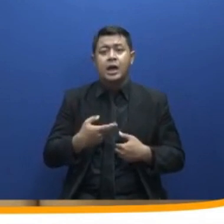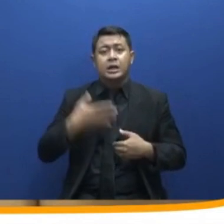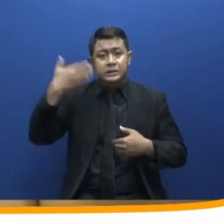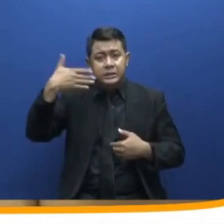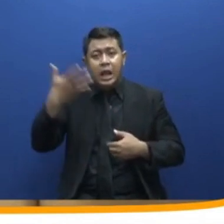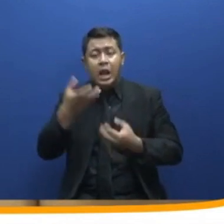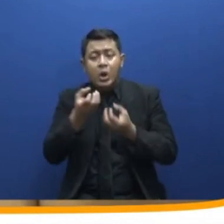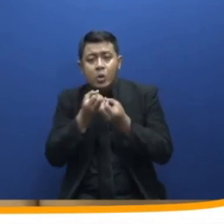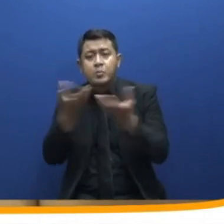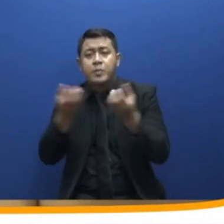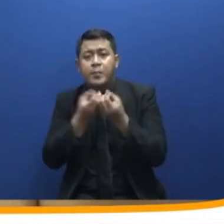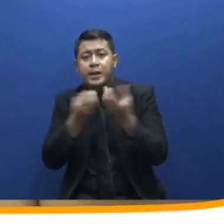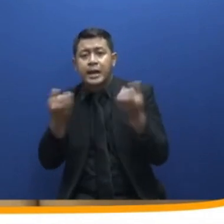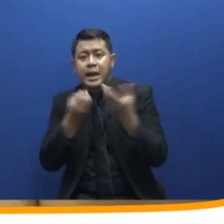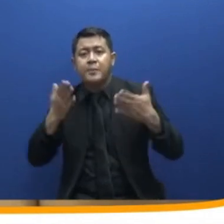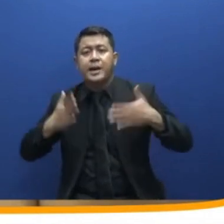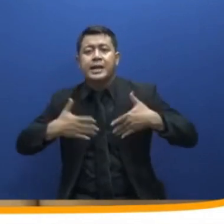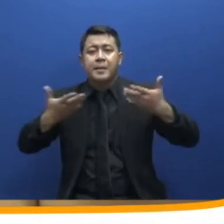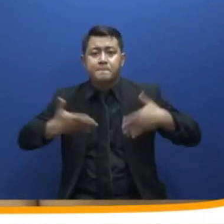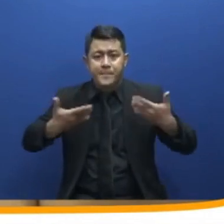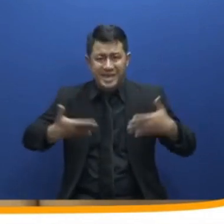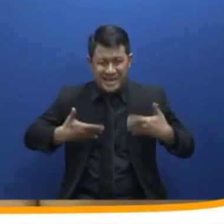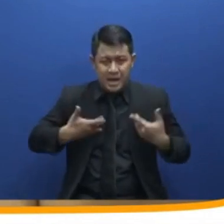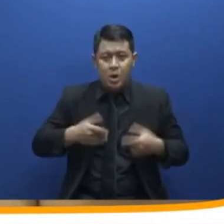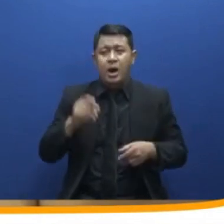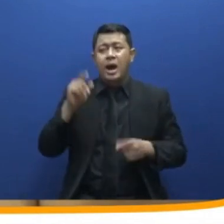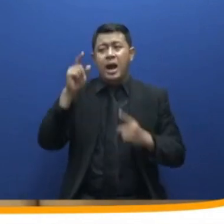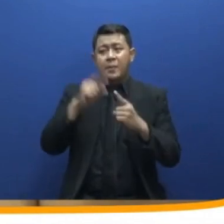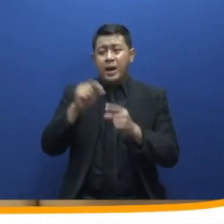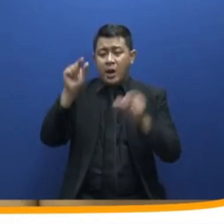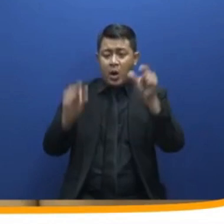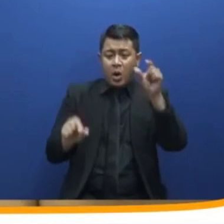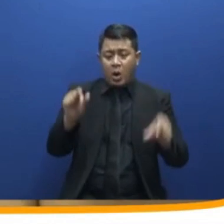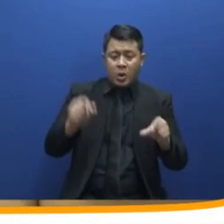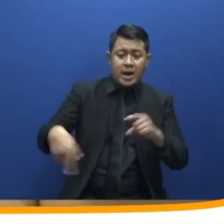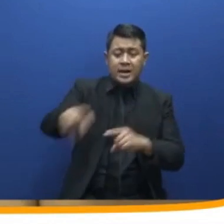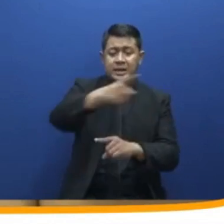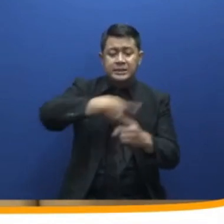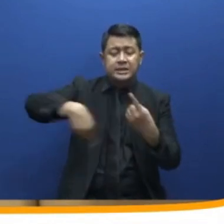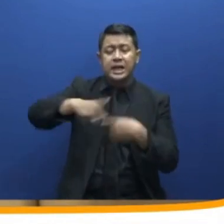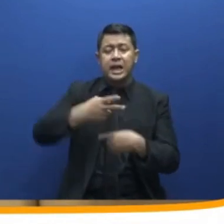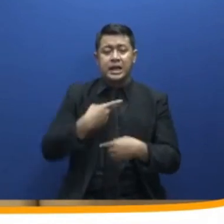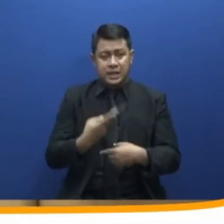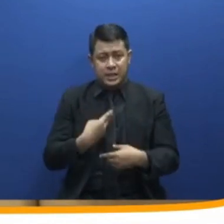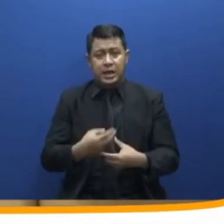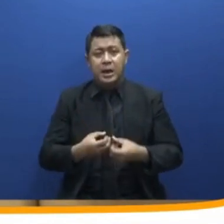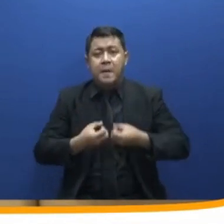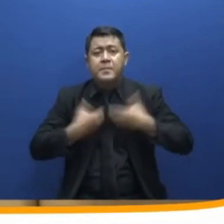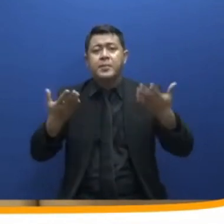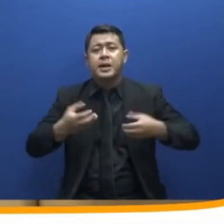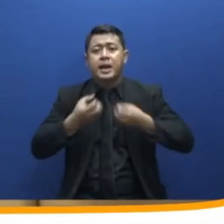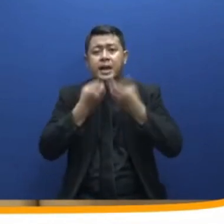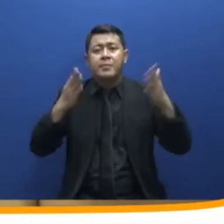membuat hidup kita semakin bermakna dan berarti menjadi saksi kabar sukacita dimanapun kita